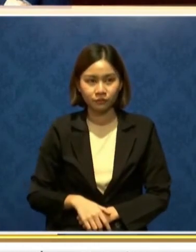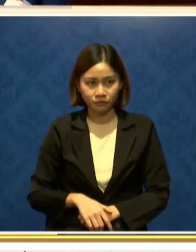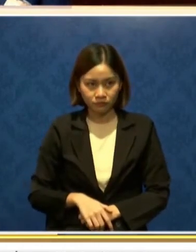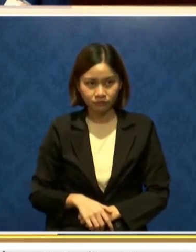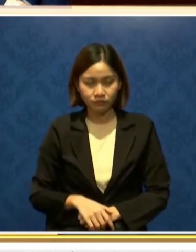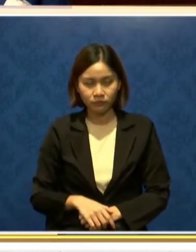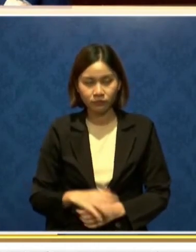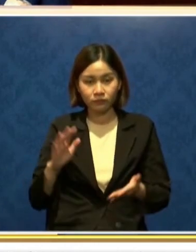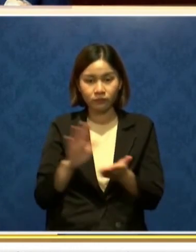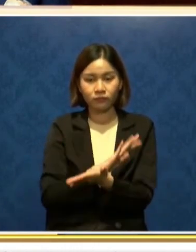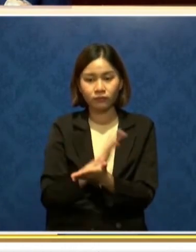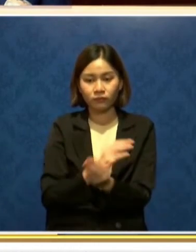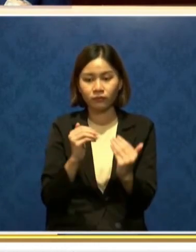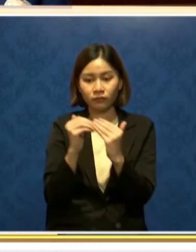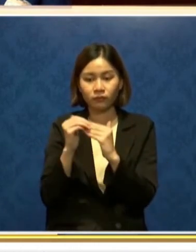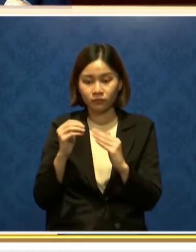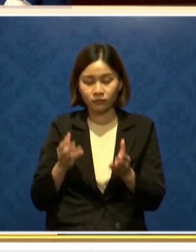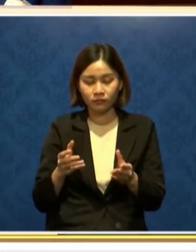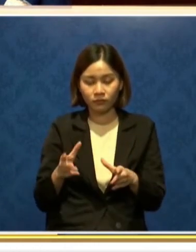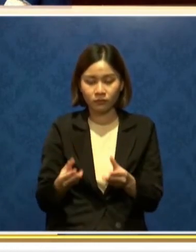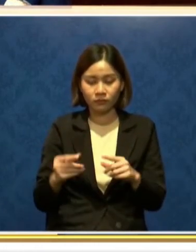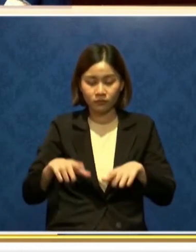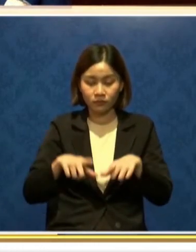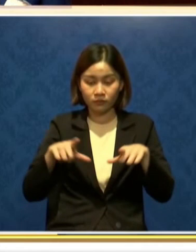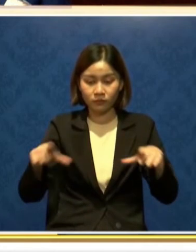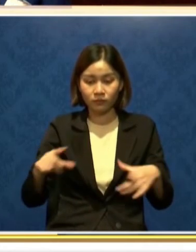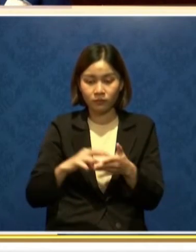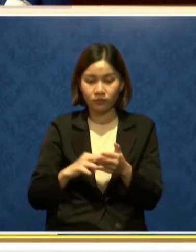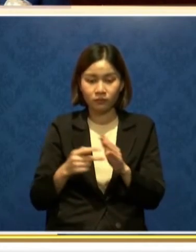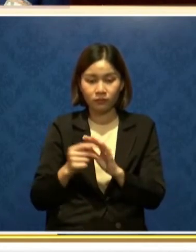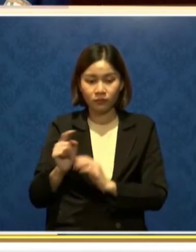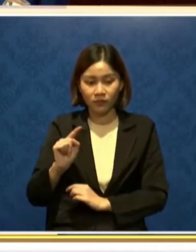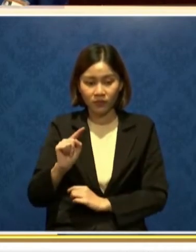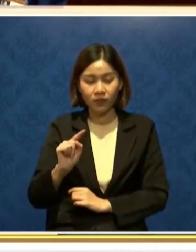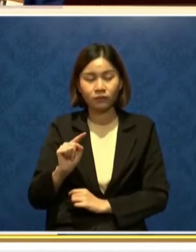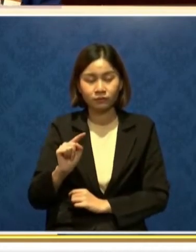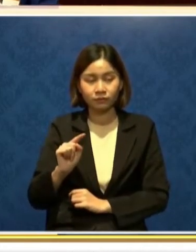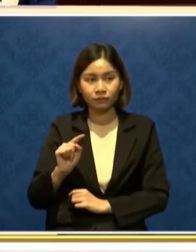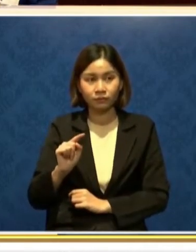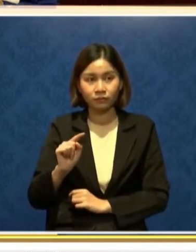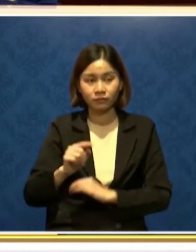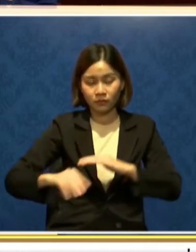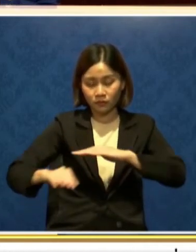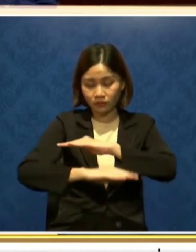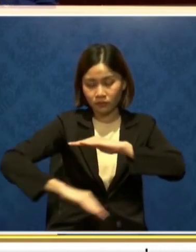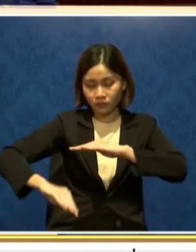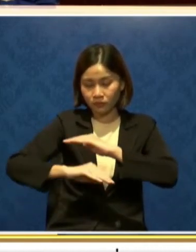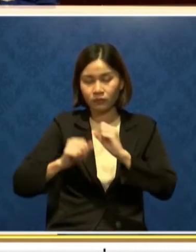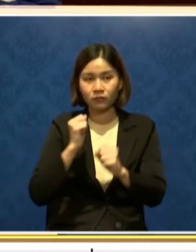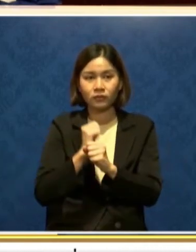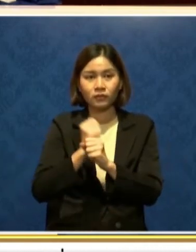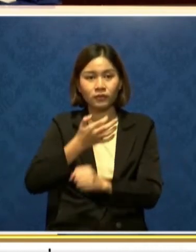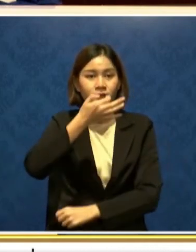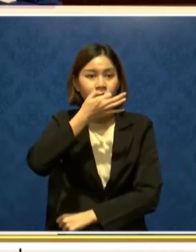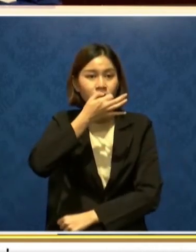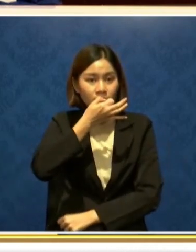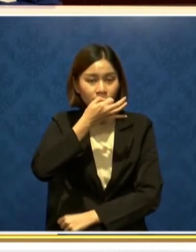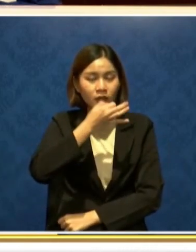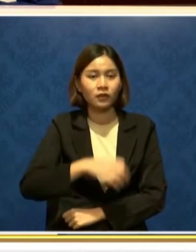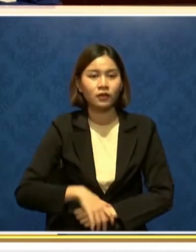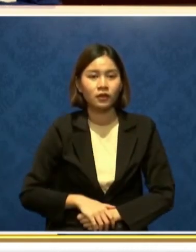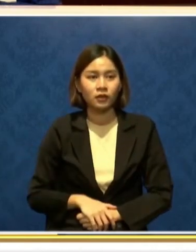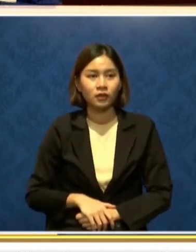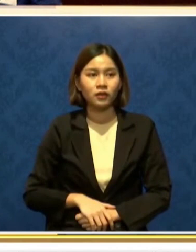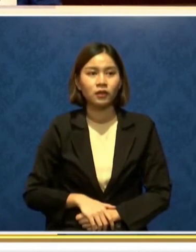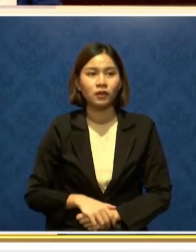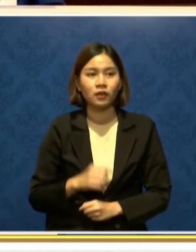เอกสารสิทธิ์ที่ดินเนี่ยเท่ากับการเป็นเรื่องของเป็นการเป็นหลักฐานในการประกอบอาชีพในเรื่องการเป็น